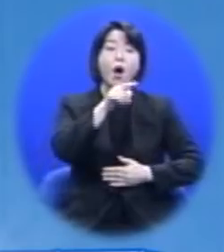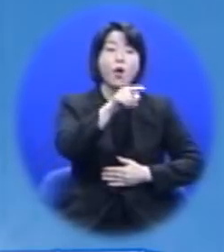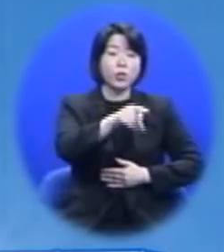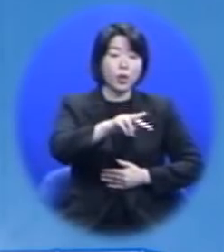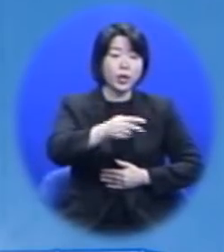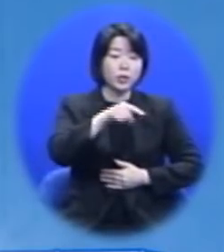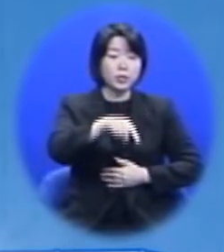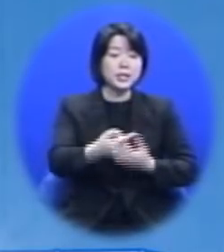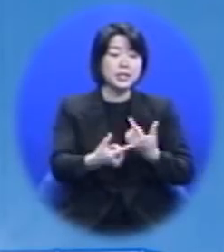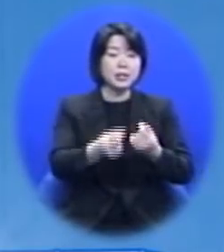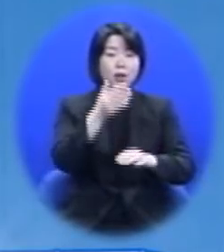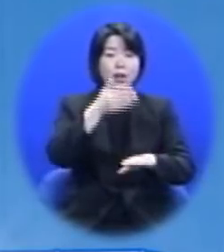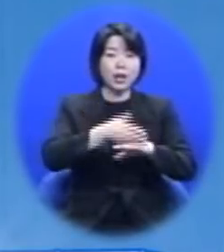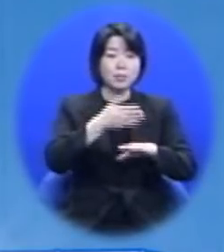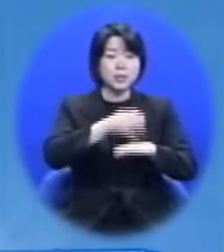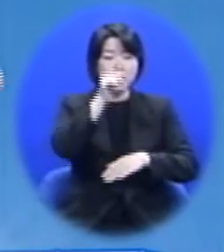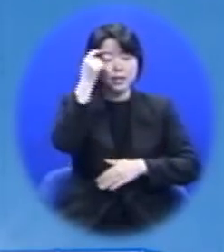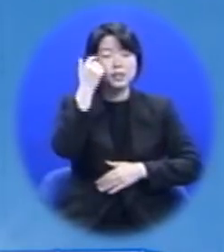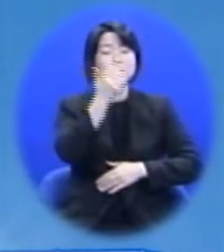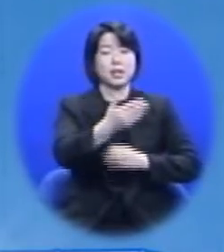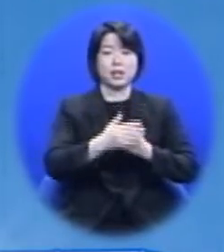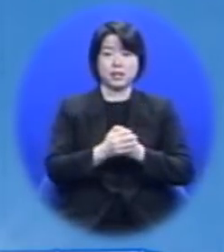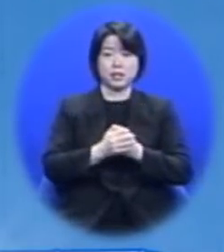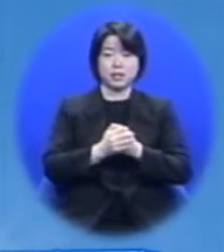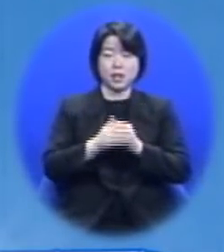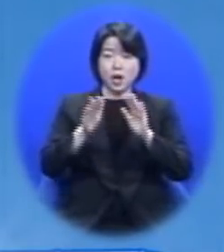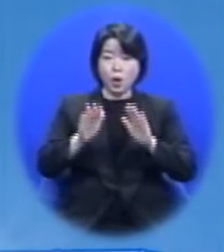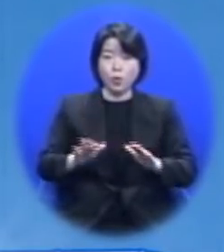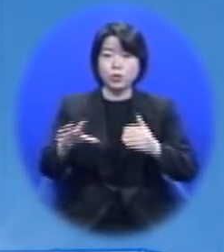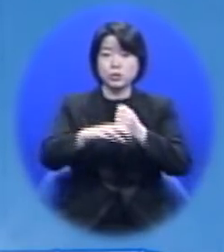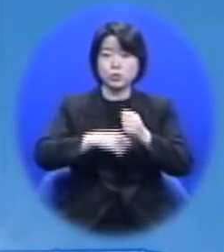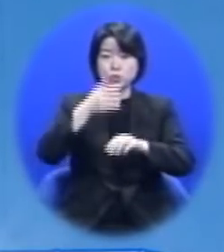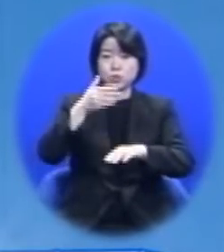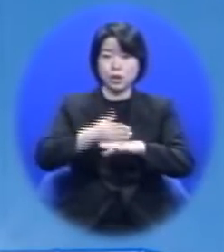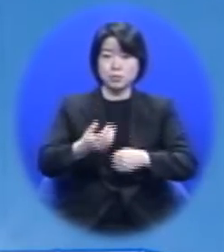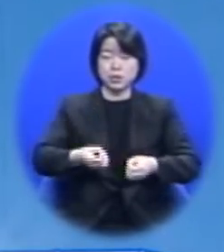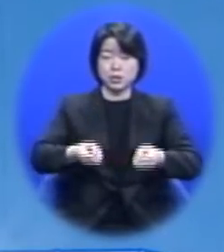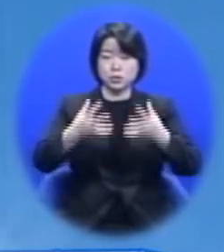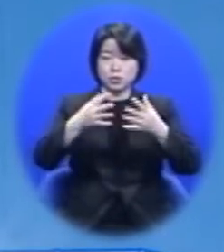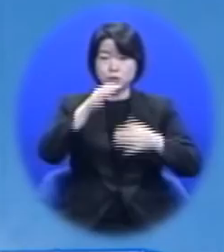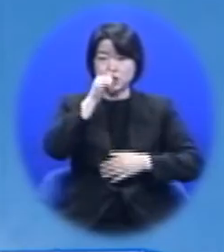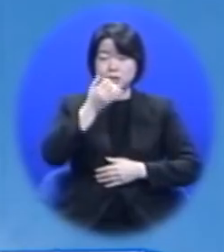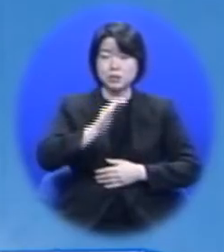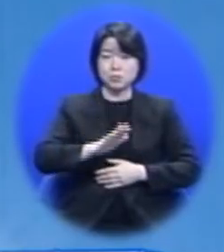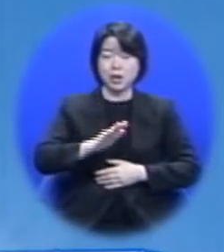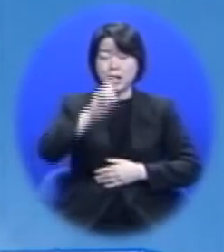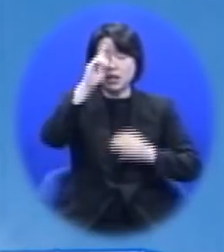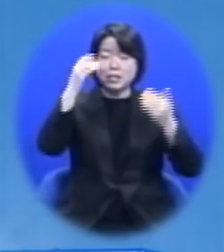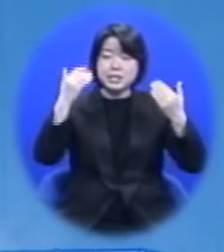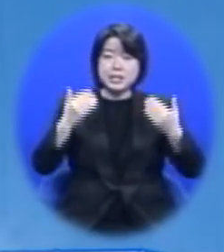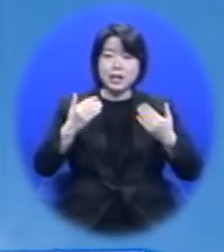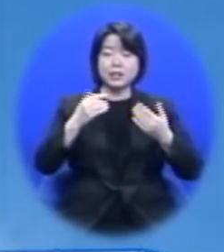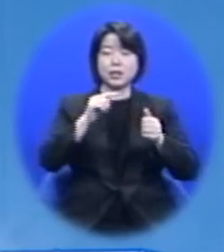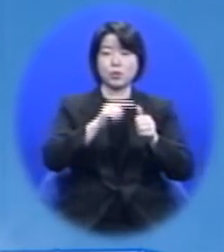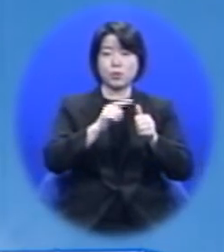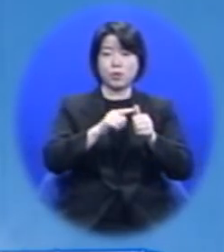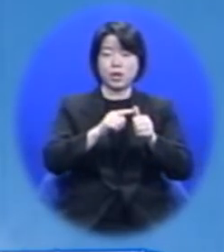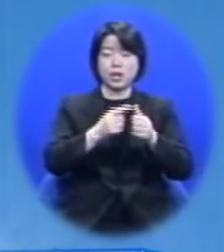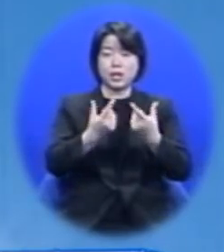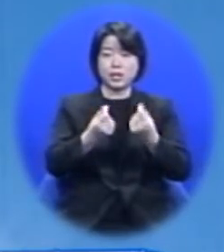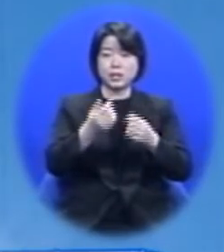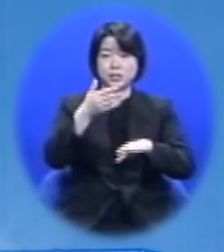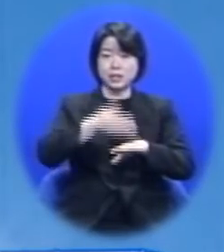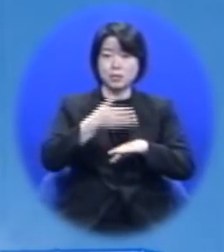감사가 있느냐. 오늘 추수감사 주일을 우리가 지키는데 삭개오와 같은 감사가 있느냐고 주님은